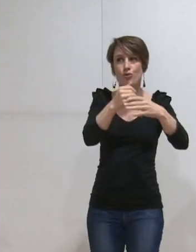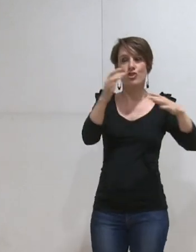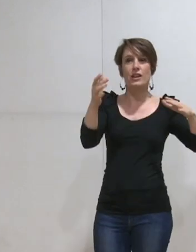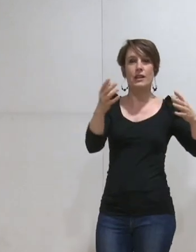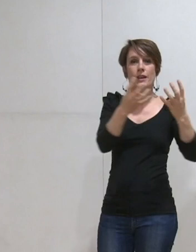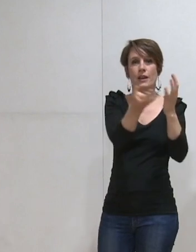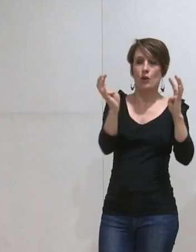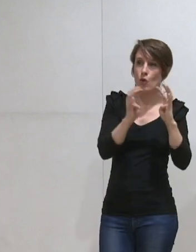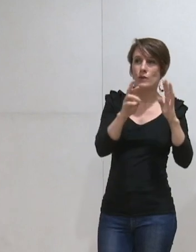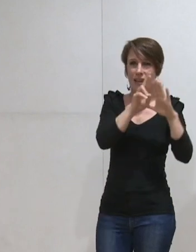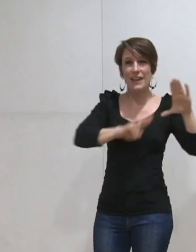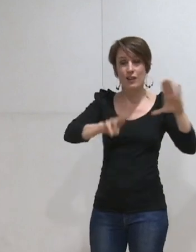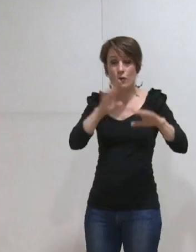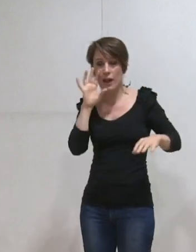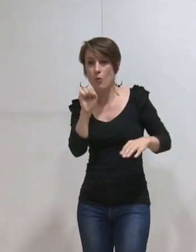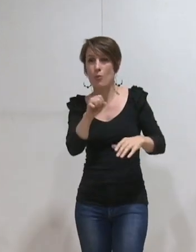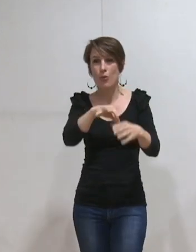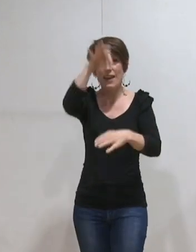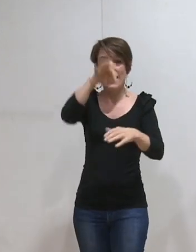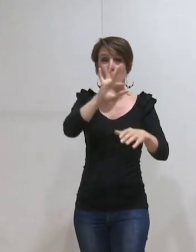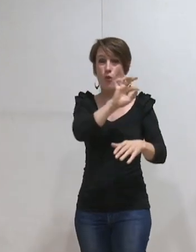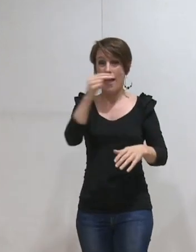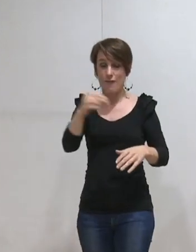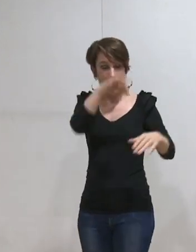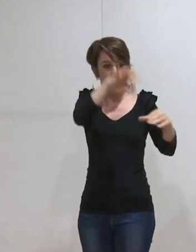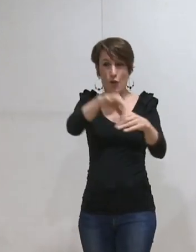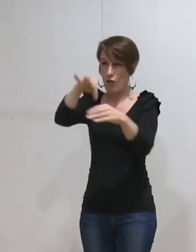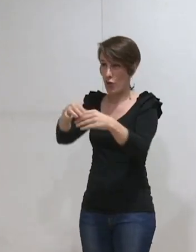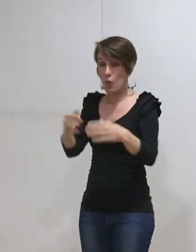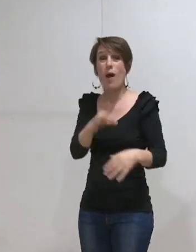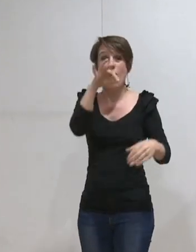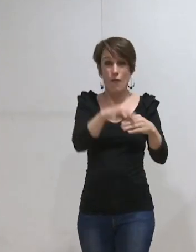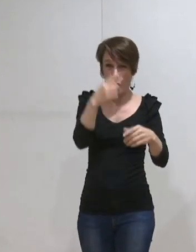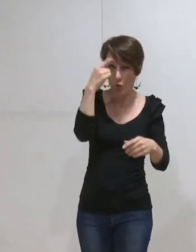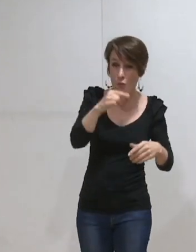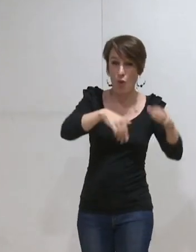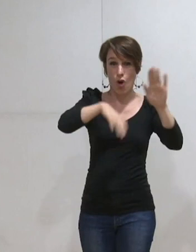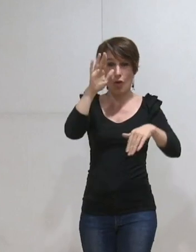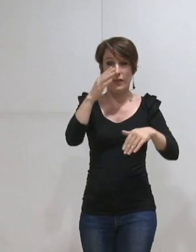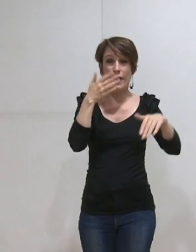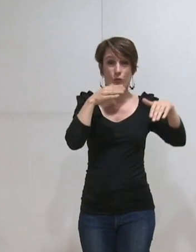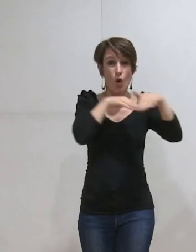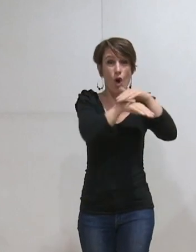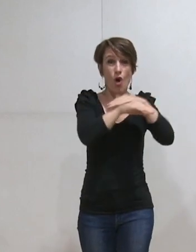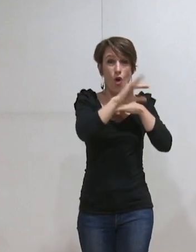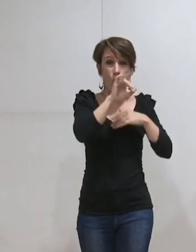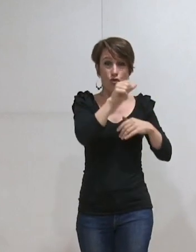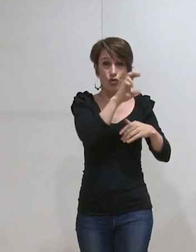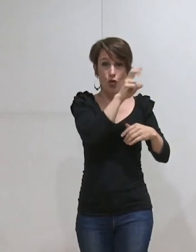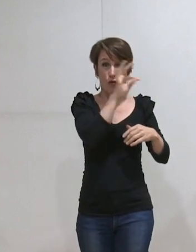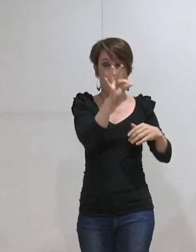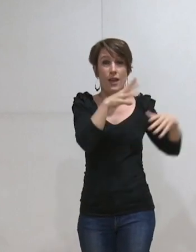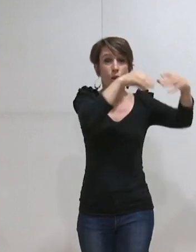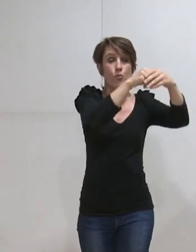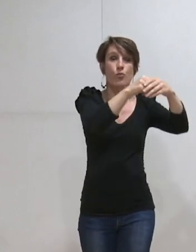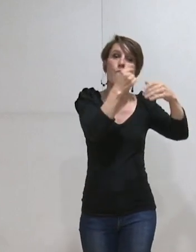Front national voter deux choses à la fois dans la même délibération voter pour la candidature de la grotte chauvée au patrimoine de l'Unesco et